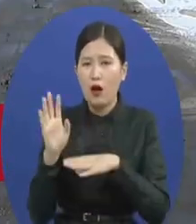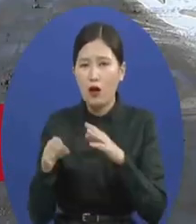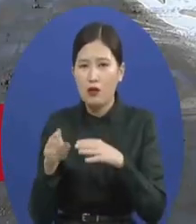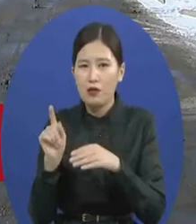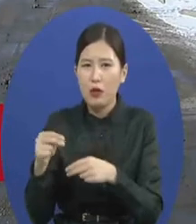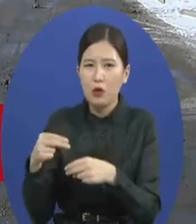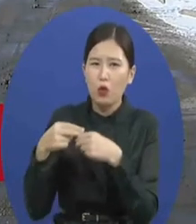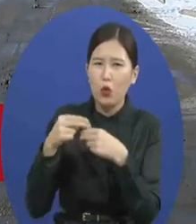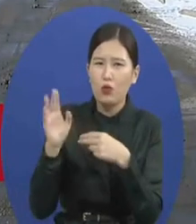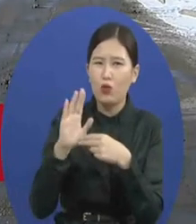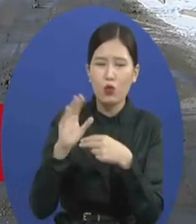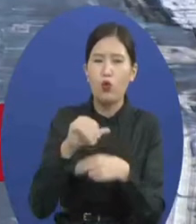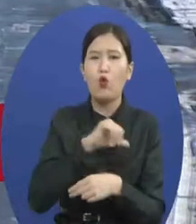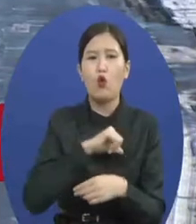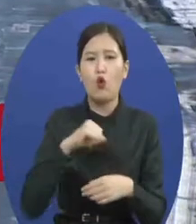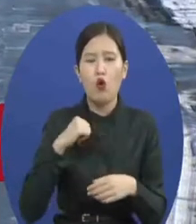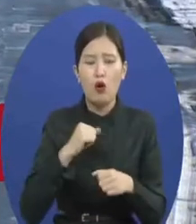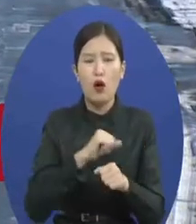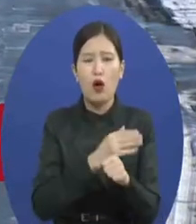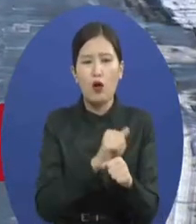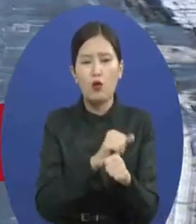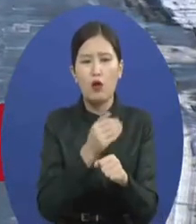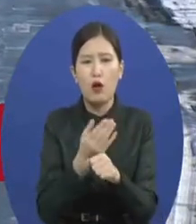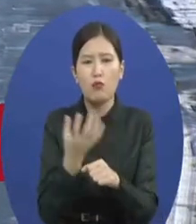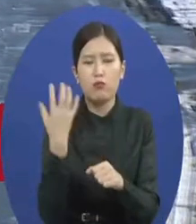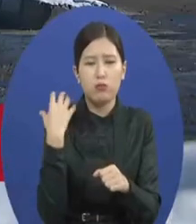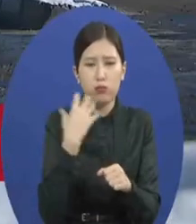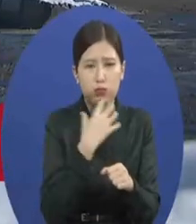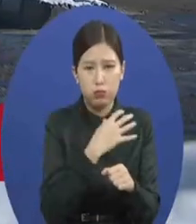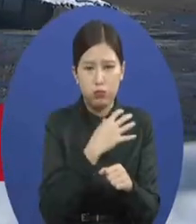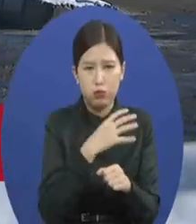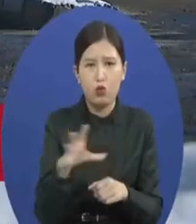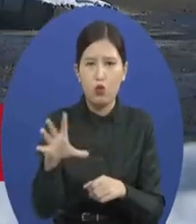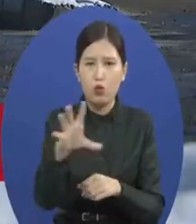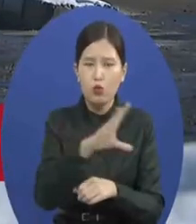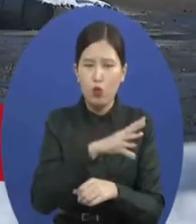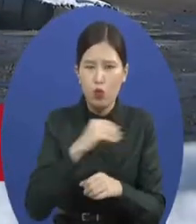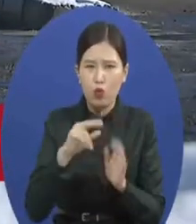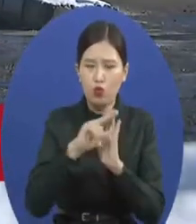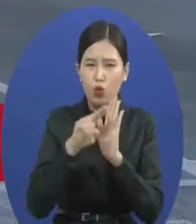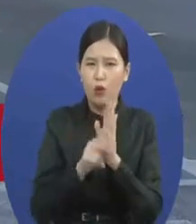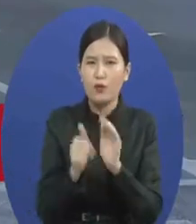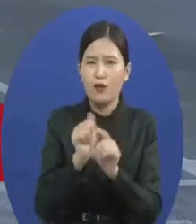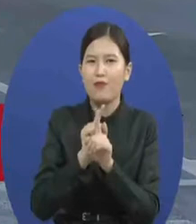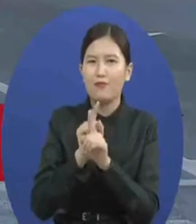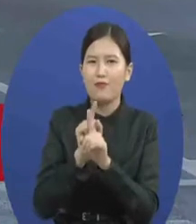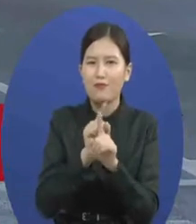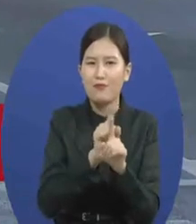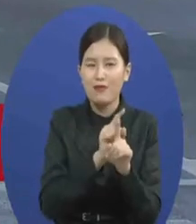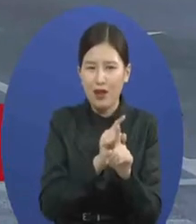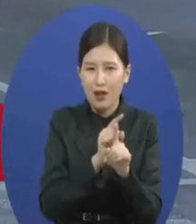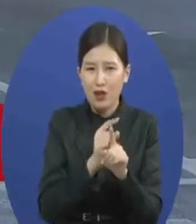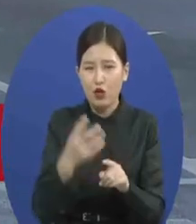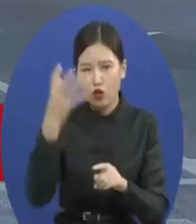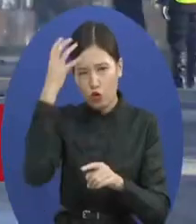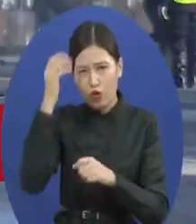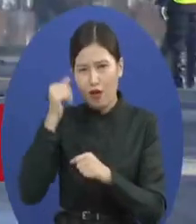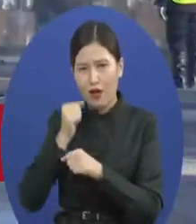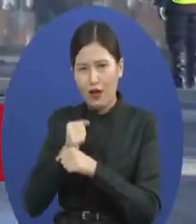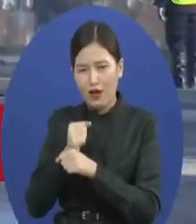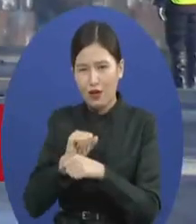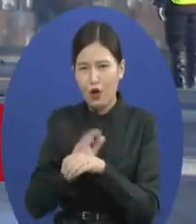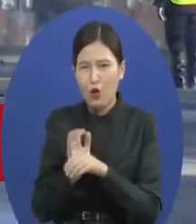өөрсдөө асуудлыг өөрсдөө хариуцсан. Нийтээрээ хөл хорионы дэглэмийг сайн баримтлсан халдвар хяналтанд авахд төртөөгөө хамтарч ажилласан